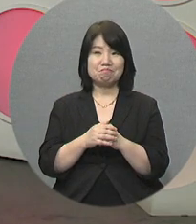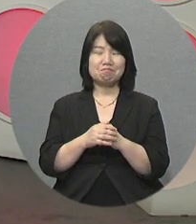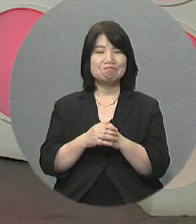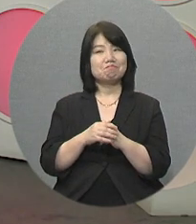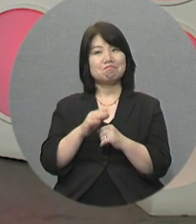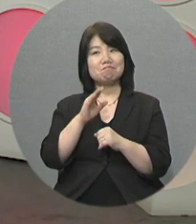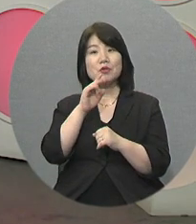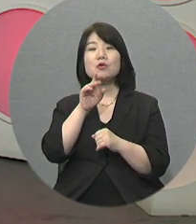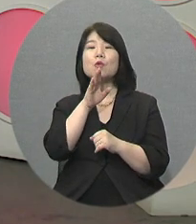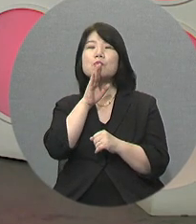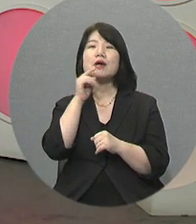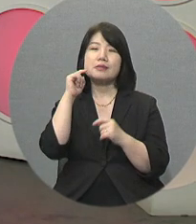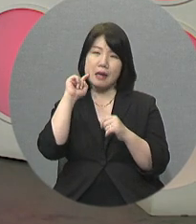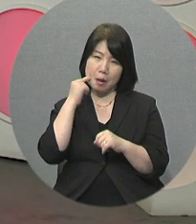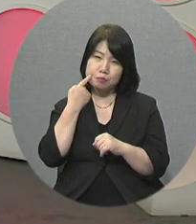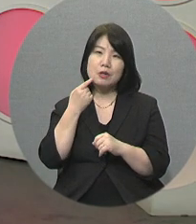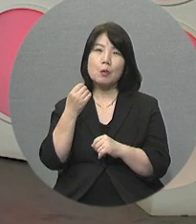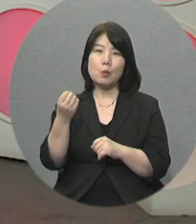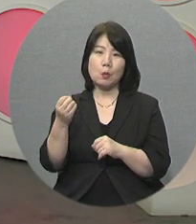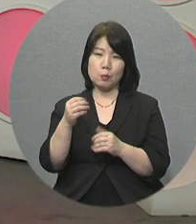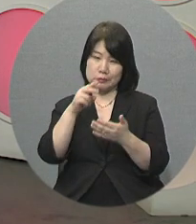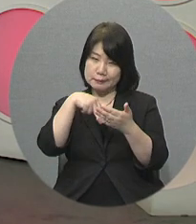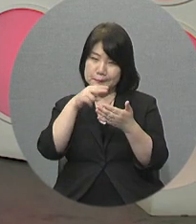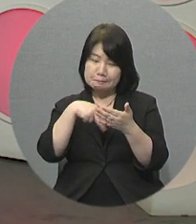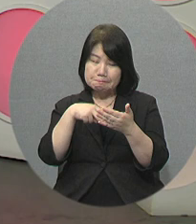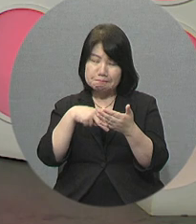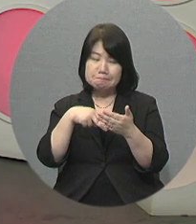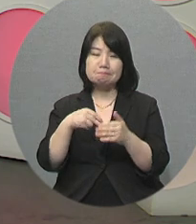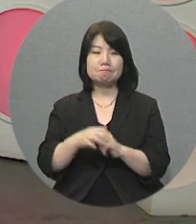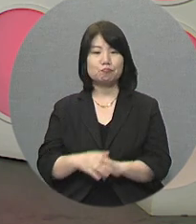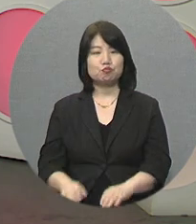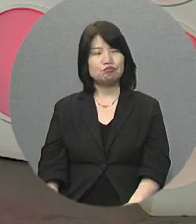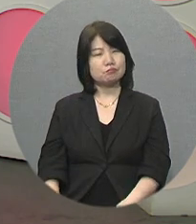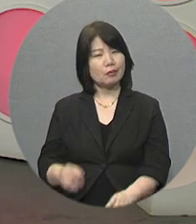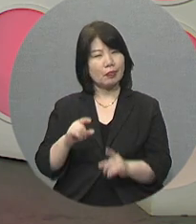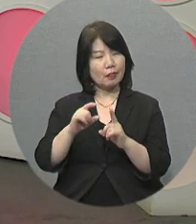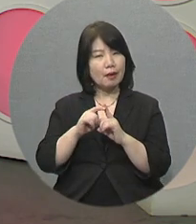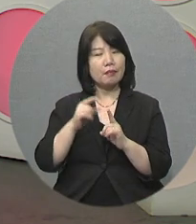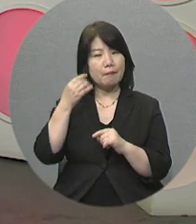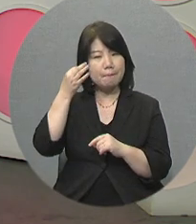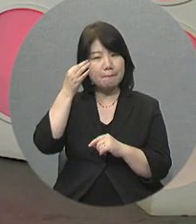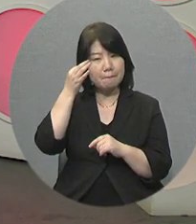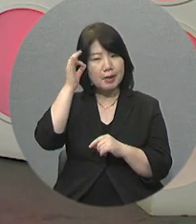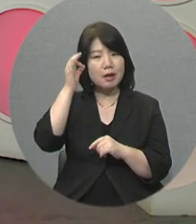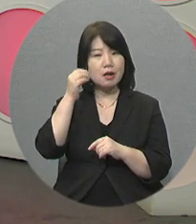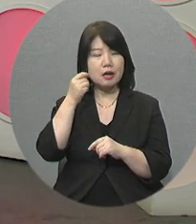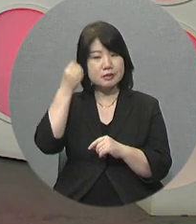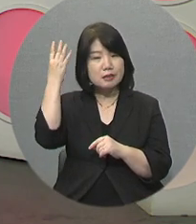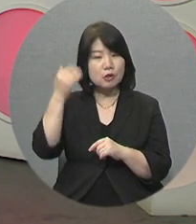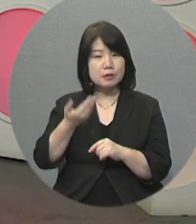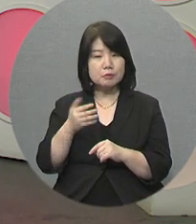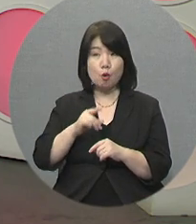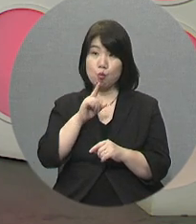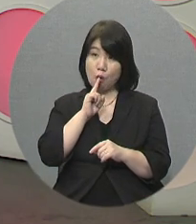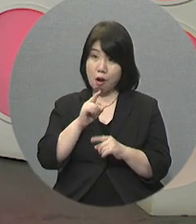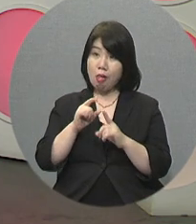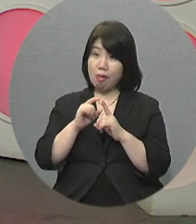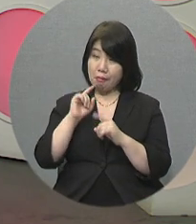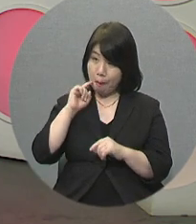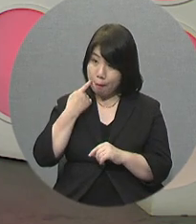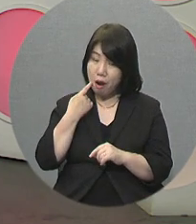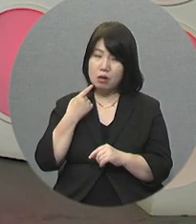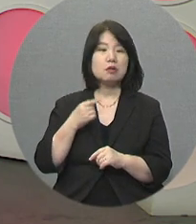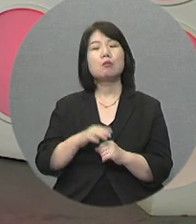예쁘대요. 아, 그래요? 그렇게 적혀 있었던 것 같은데. 아, 그 단어가 지금 생각이 확실히 딱 안 나는데. 말을 예쁘게 해야 되는, 해야 되는 거네, 그럼. 아우,